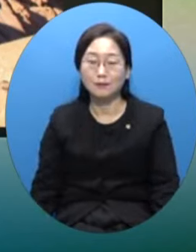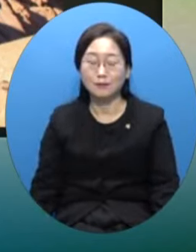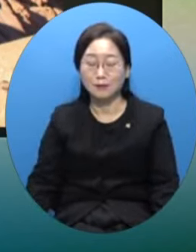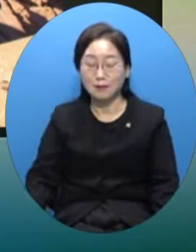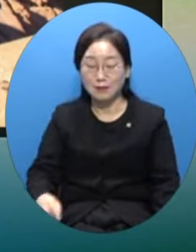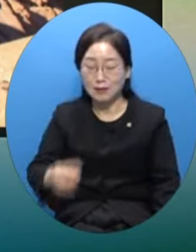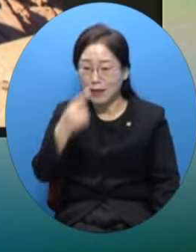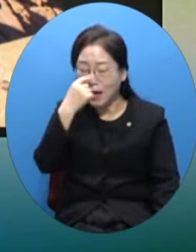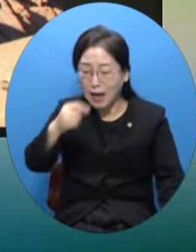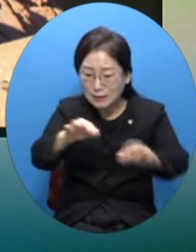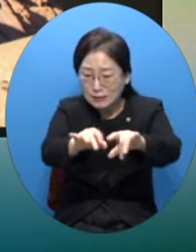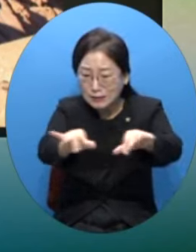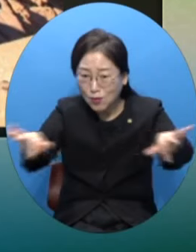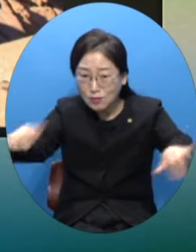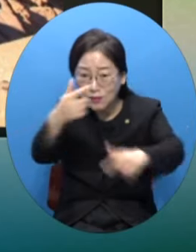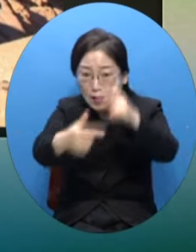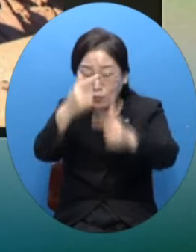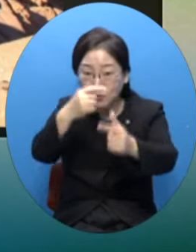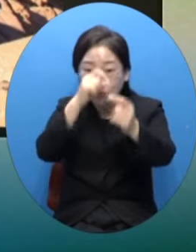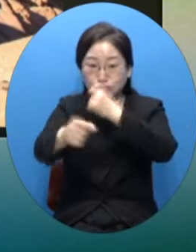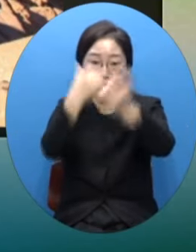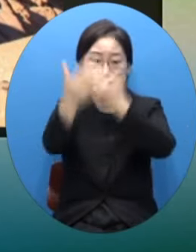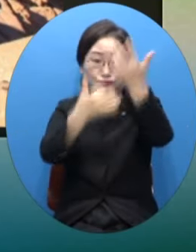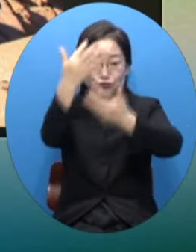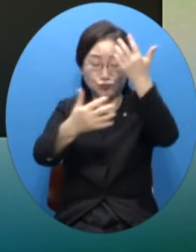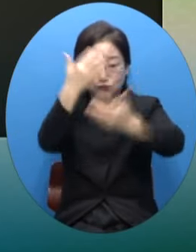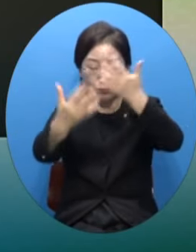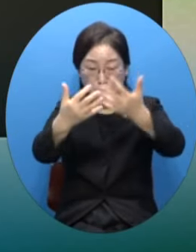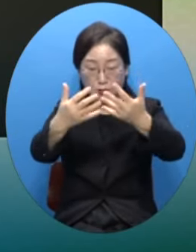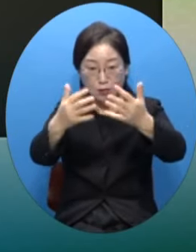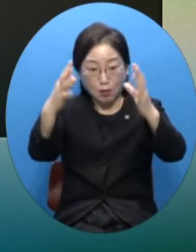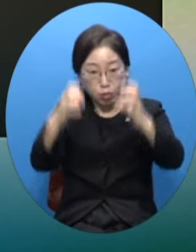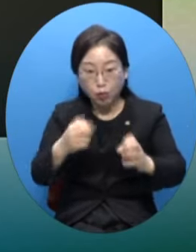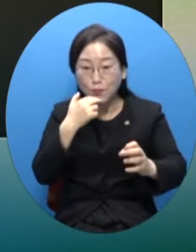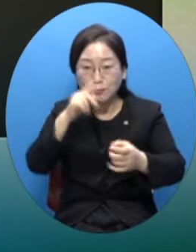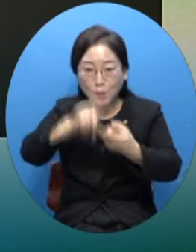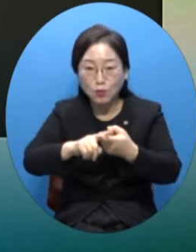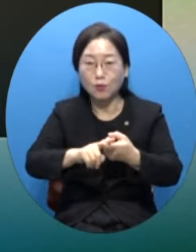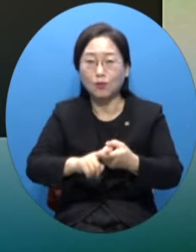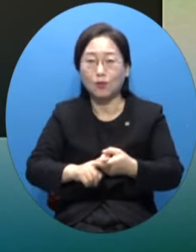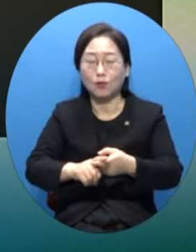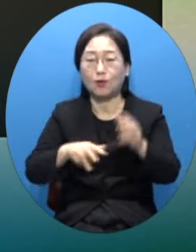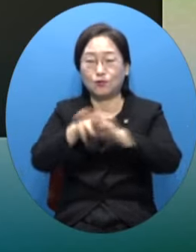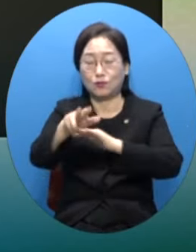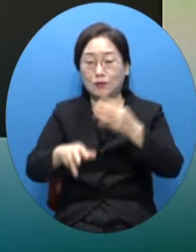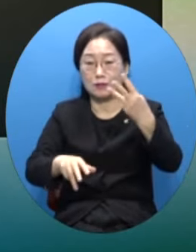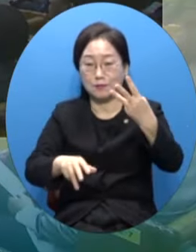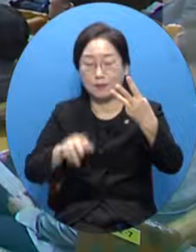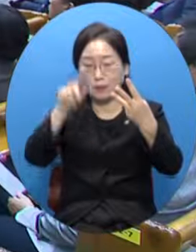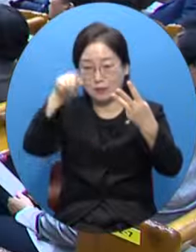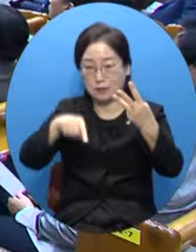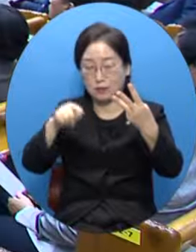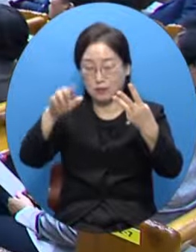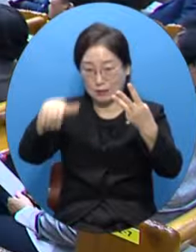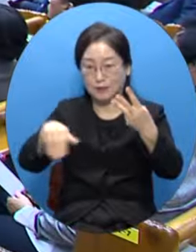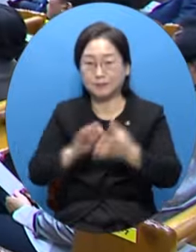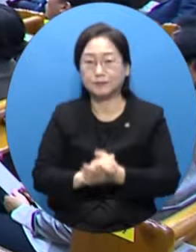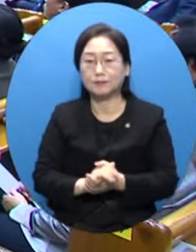가시떨기 덤불에 불이 붙었는데 나무가 타지 않는 것입니다. 출애굽기 3장 1절 2절은 이렇게 말씀하고